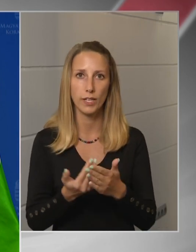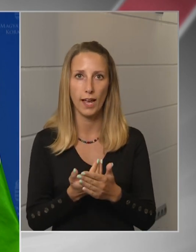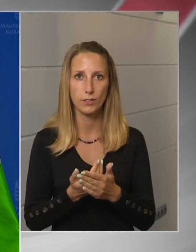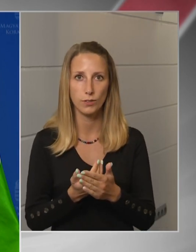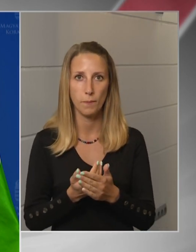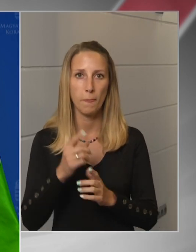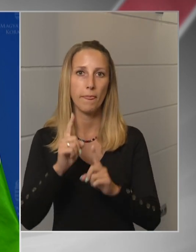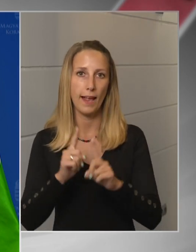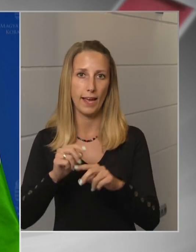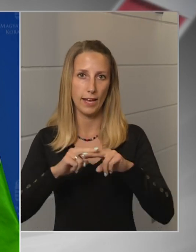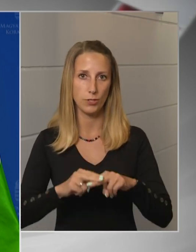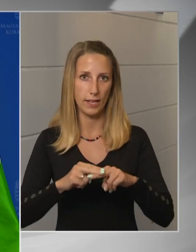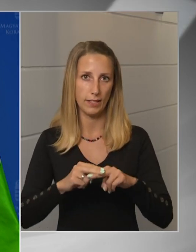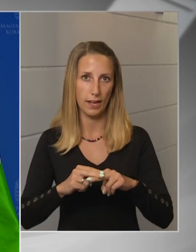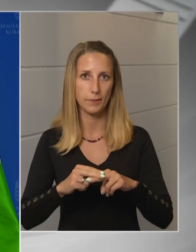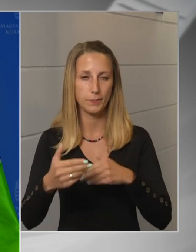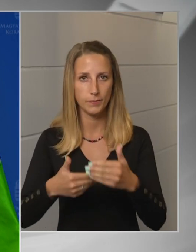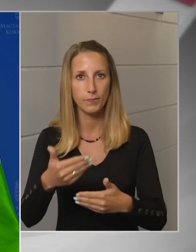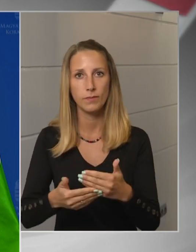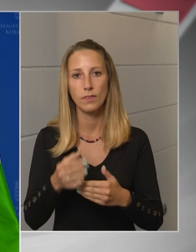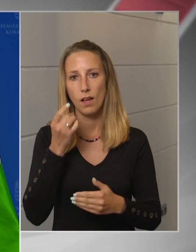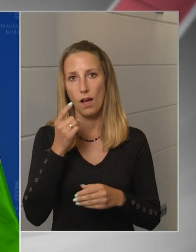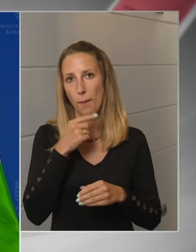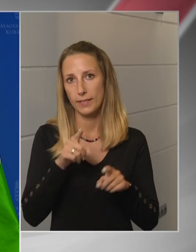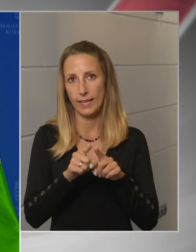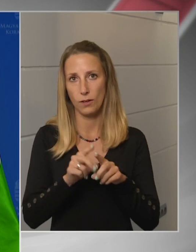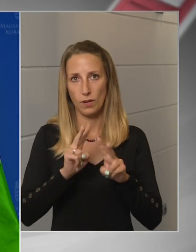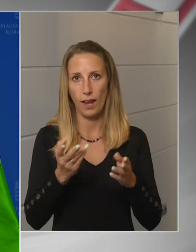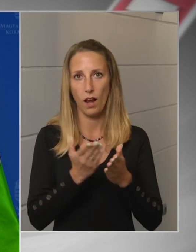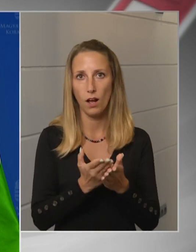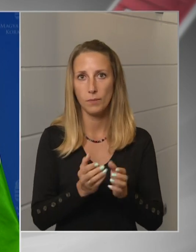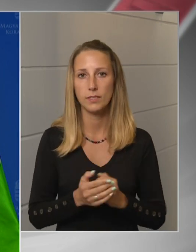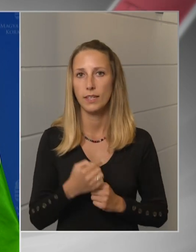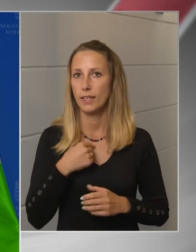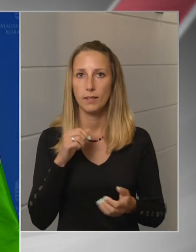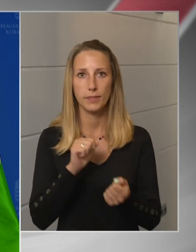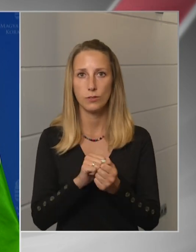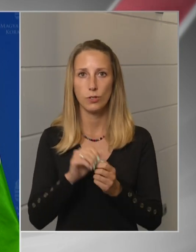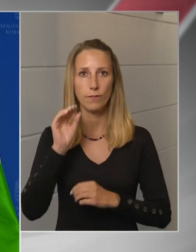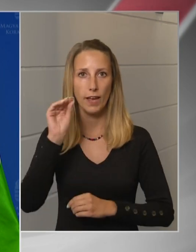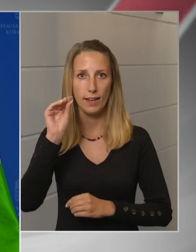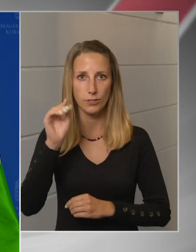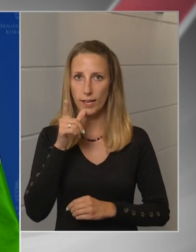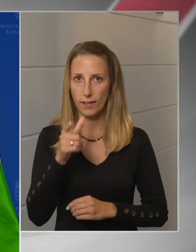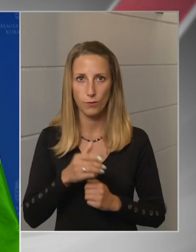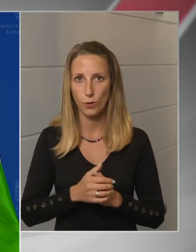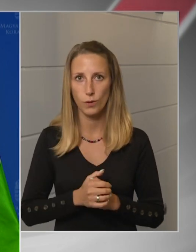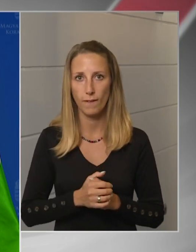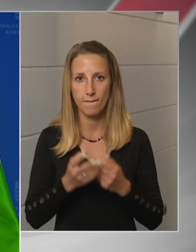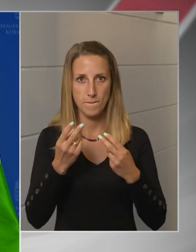eljárásrendek, amelyeket ilyenkor alkalmazni kell. Én biztos, hogy feljelentéseket nem fogok